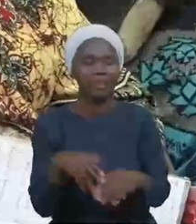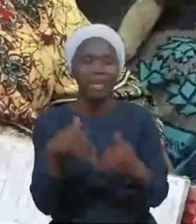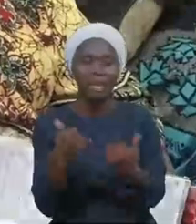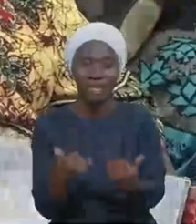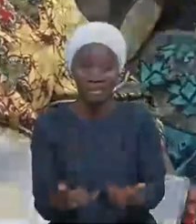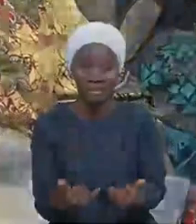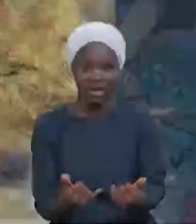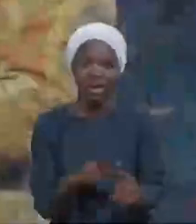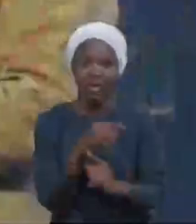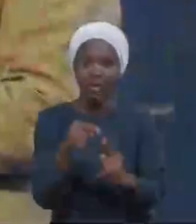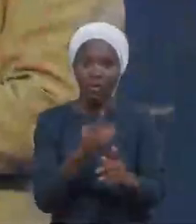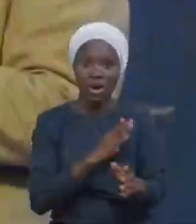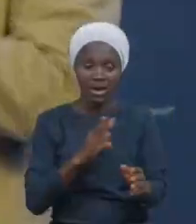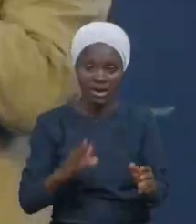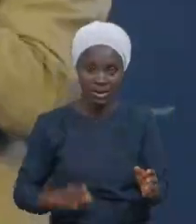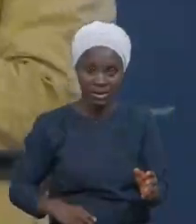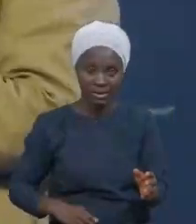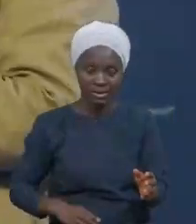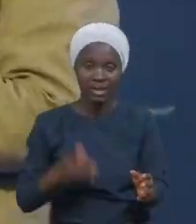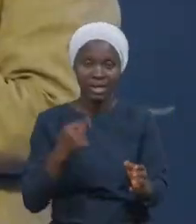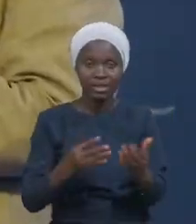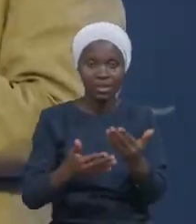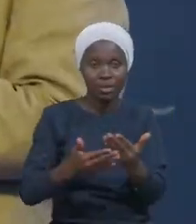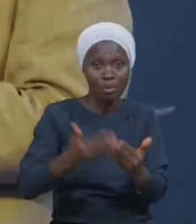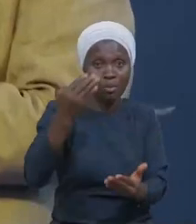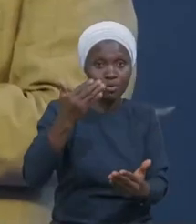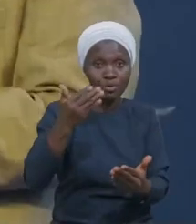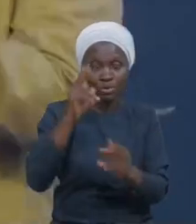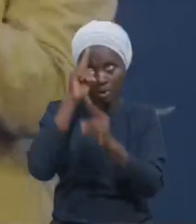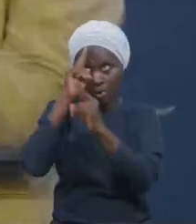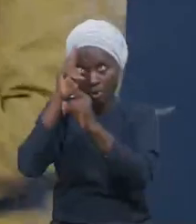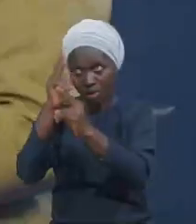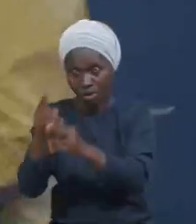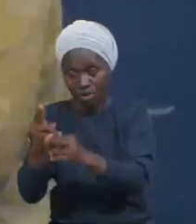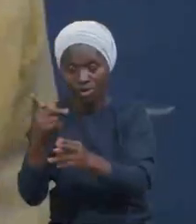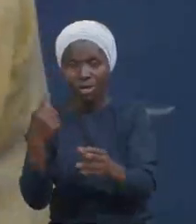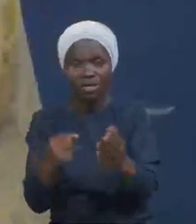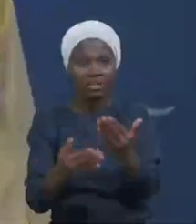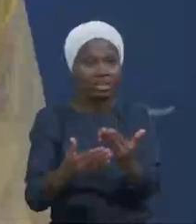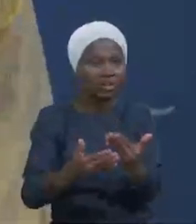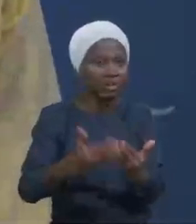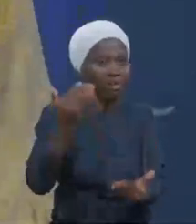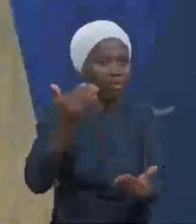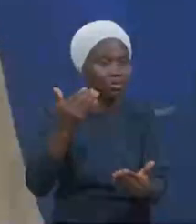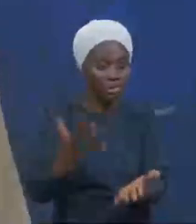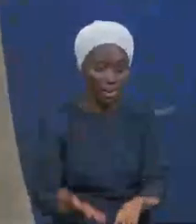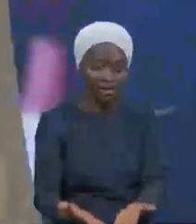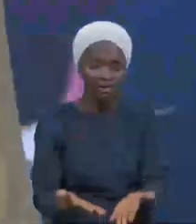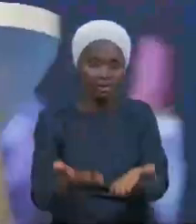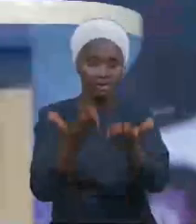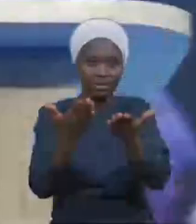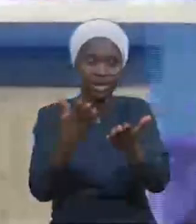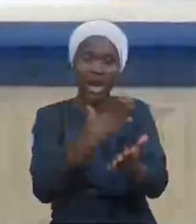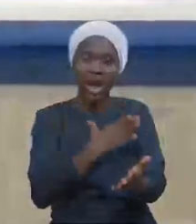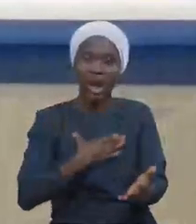Christ, le plus honoré, le plus exalté et le